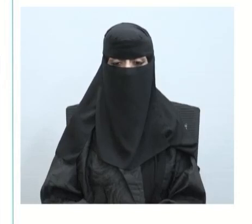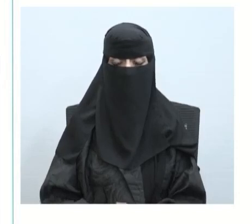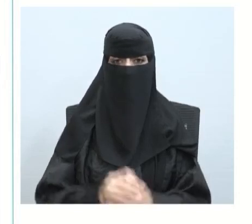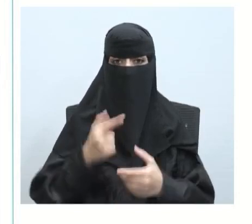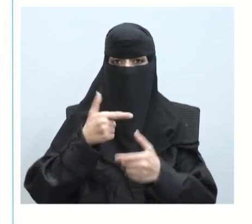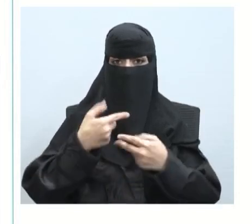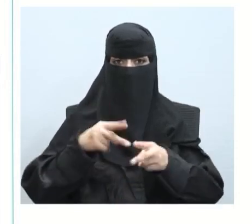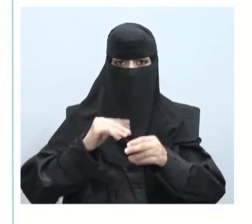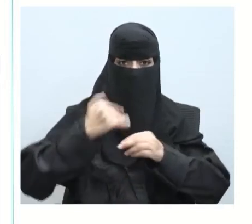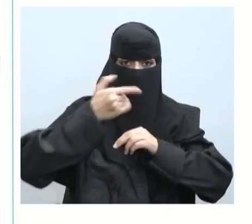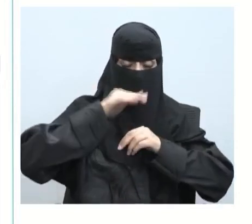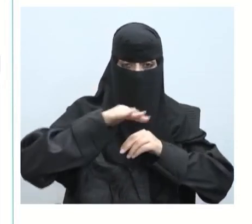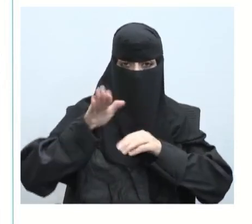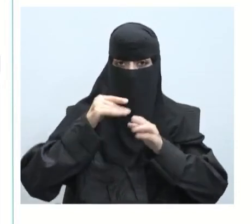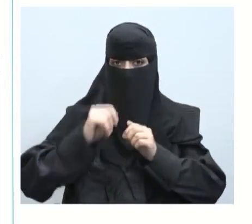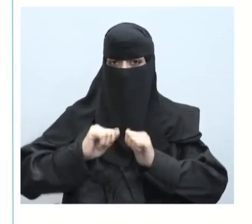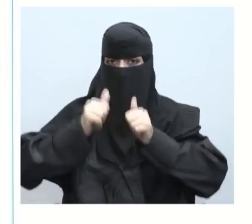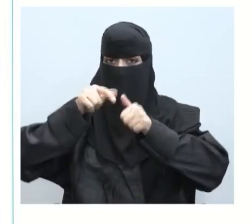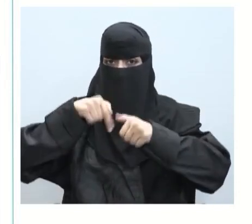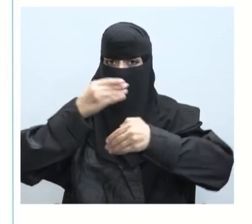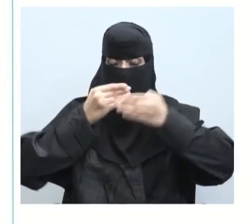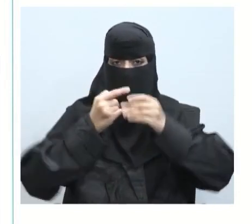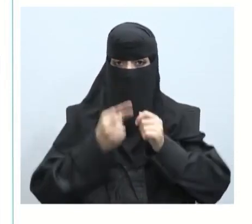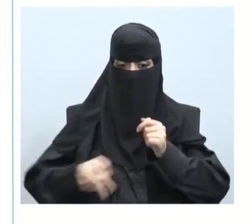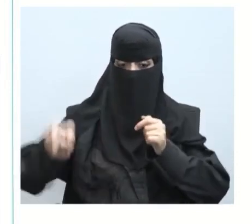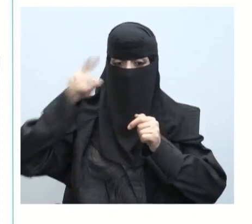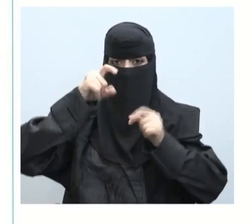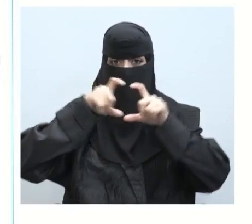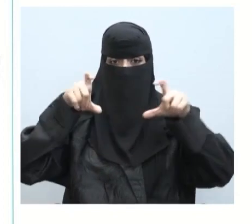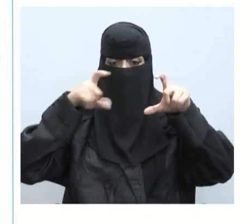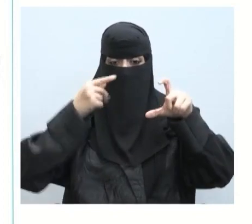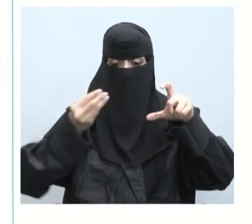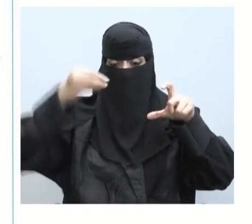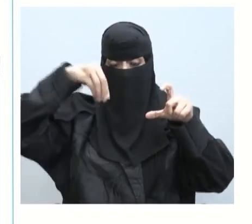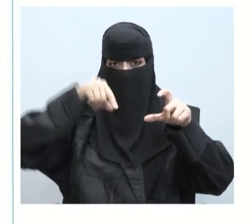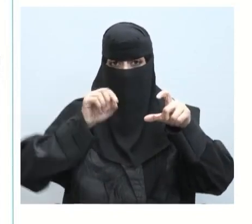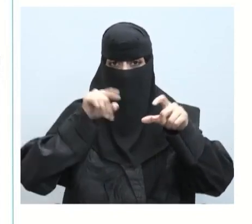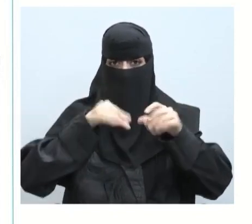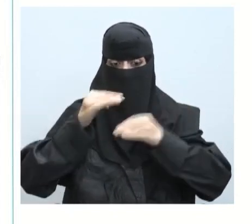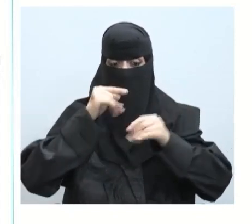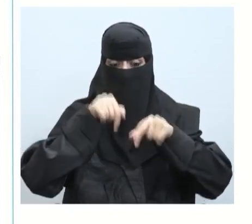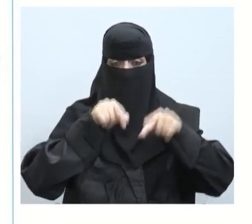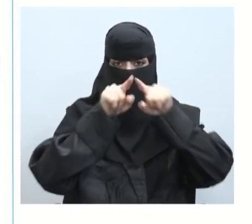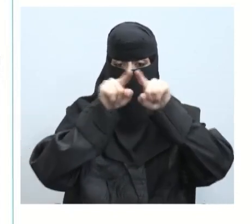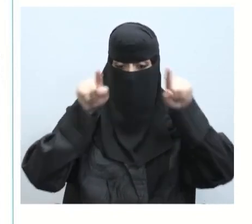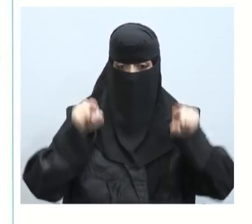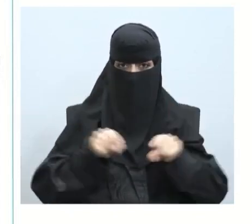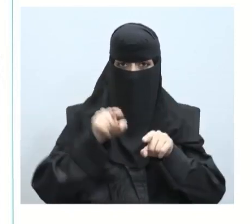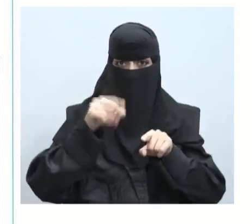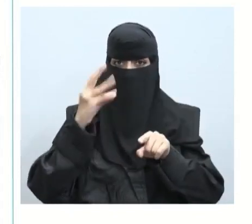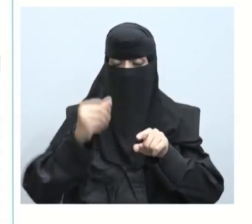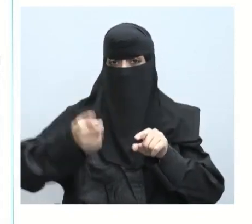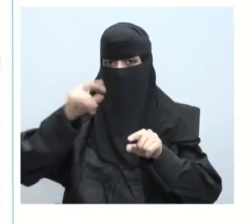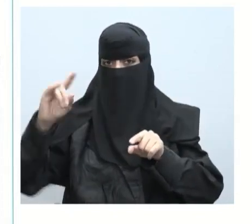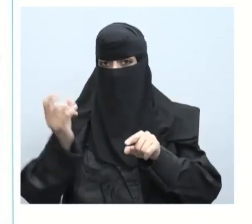بعد ذلك سنقوم في إنشاء دائرة الأردوينو عن طريق إضافة المكونات المطلوبة. قمنا بإضافة لوحة الأردوينو،